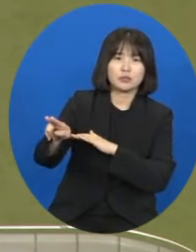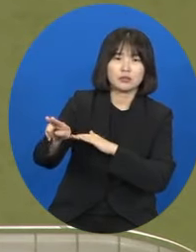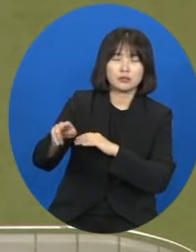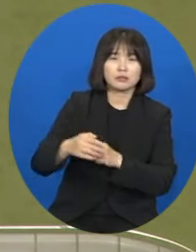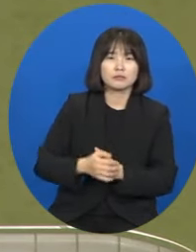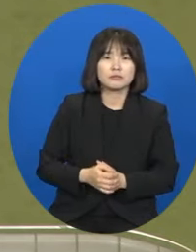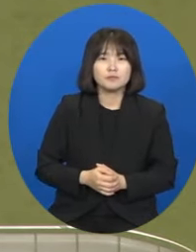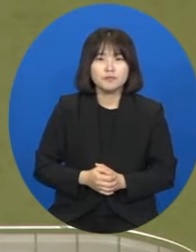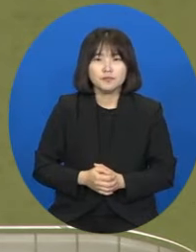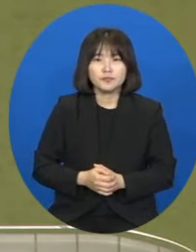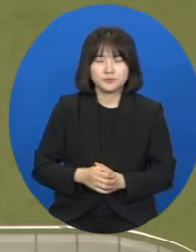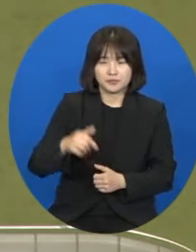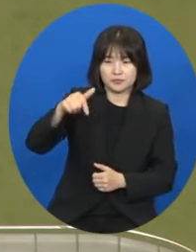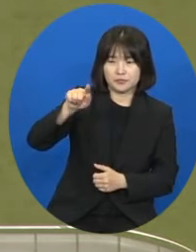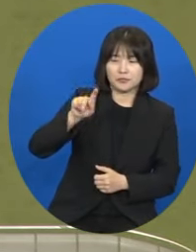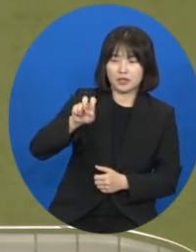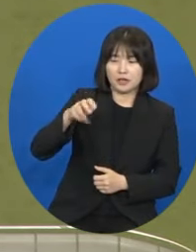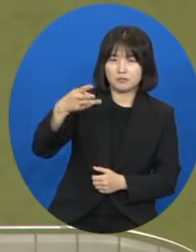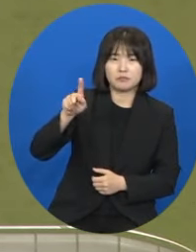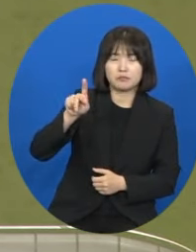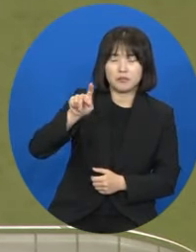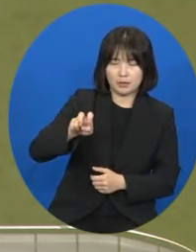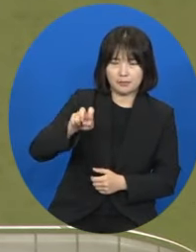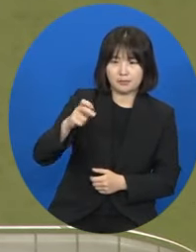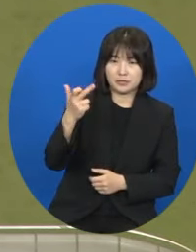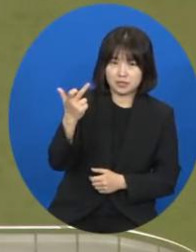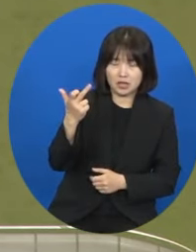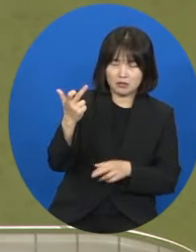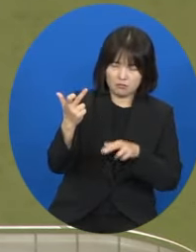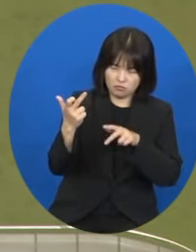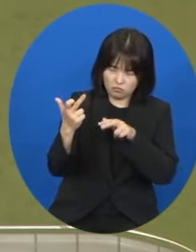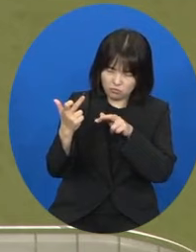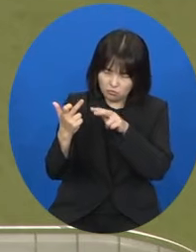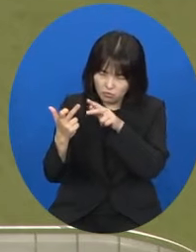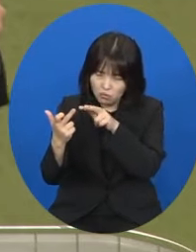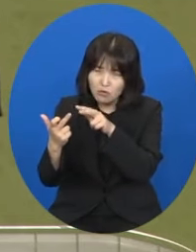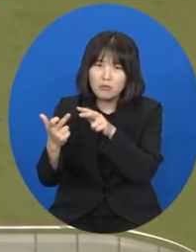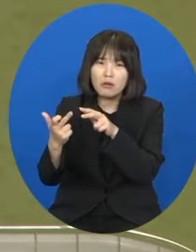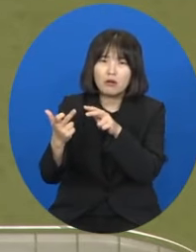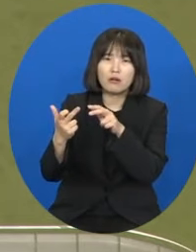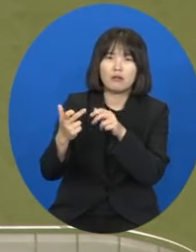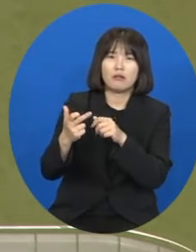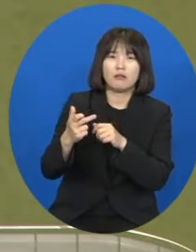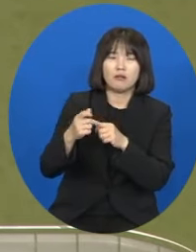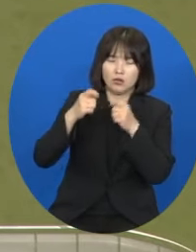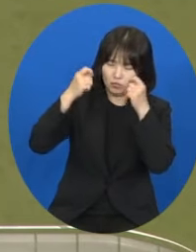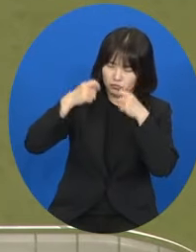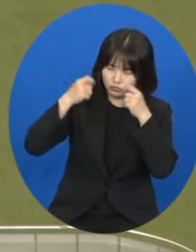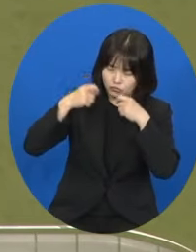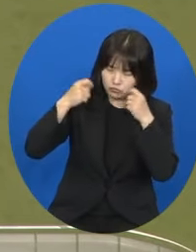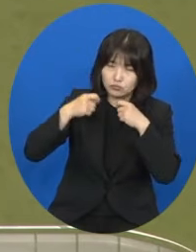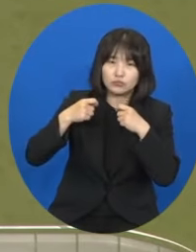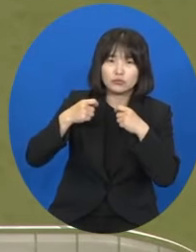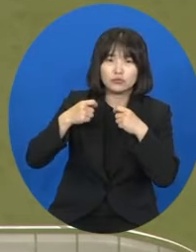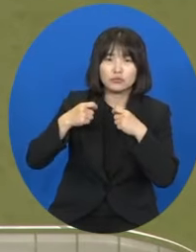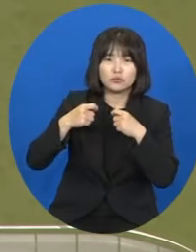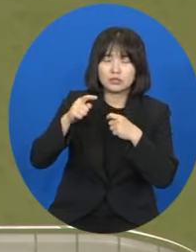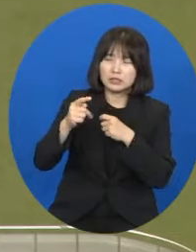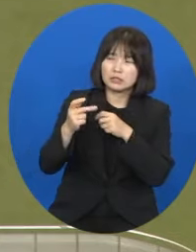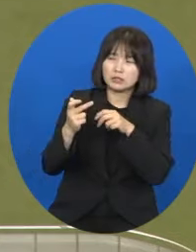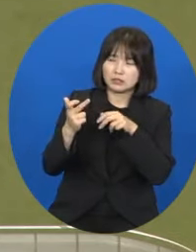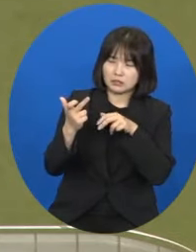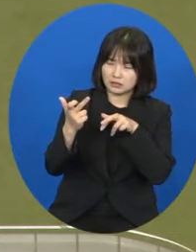시내를 건너서 감람산을 오르며 눈물을 흘리며 맨발로 그 산을 오릅니다. 그리고 다윗이 그 산에서 기도를